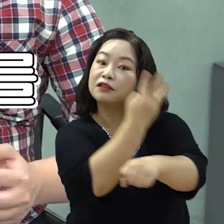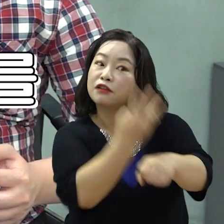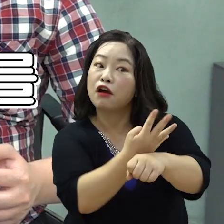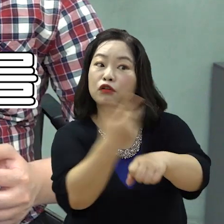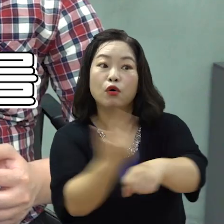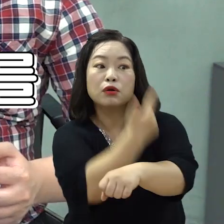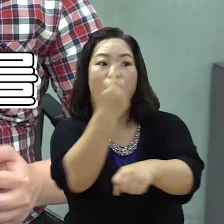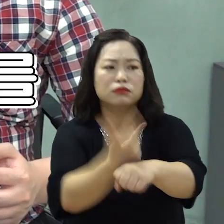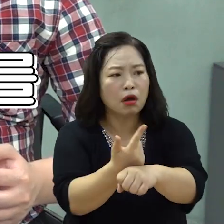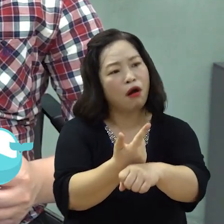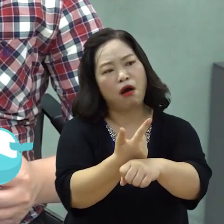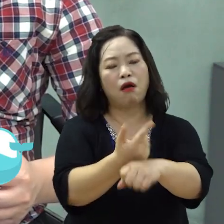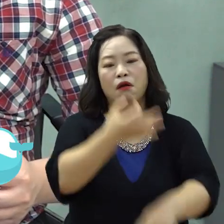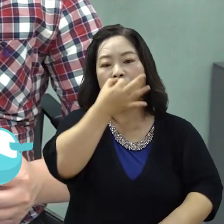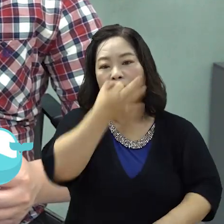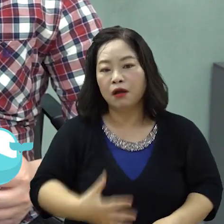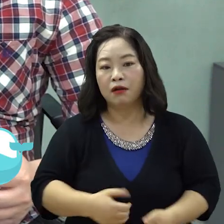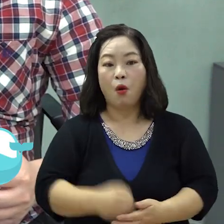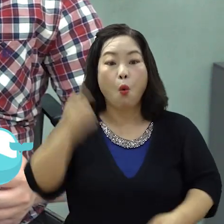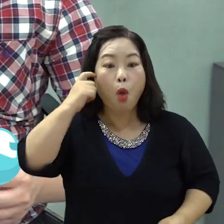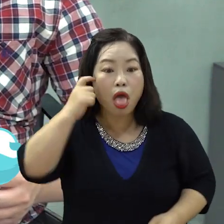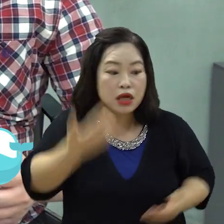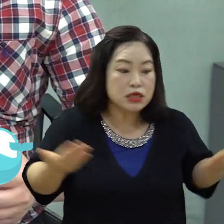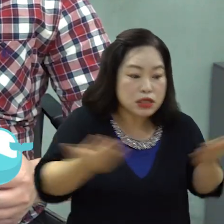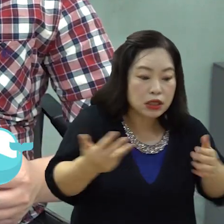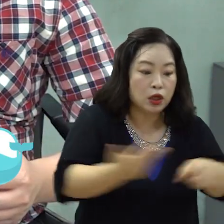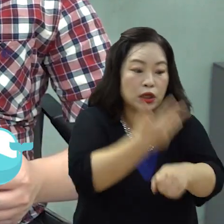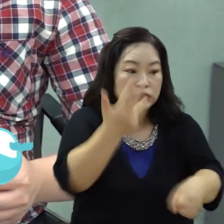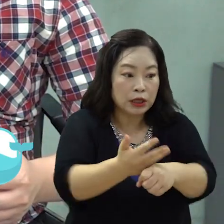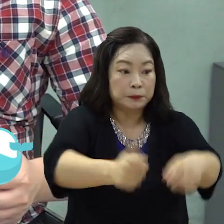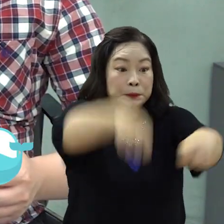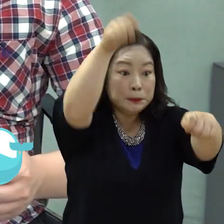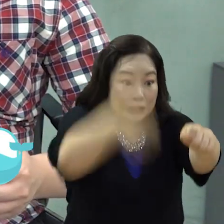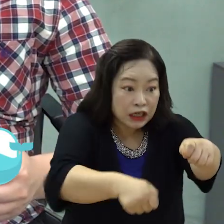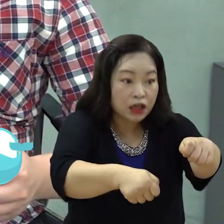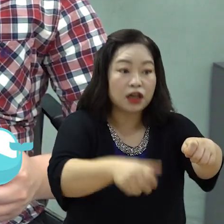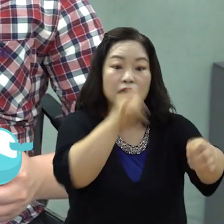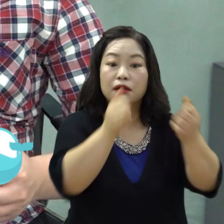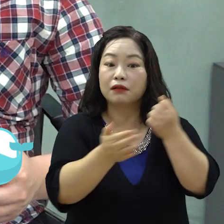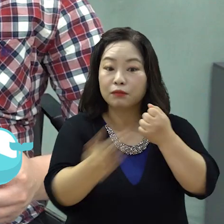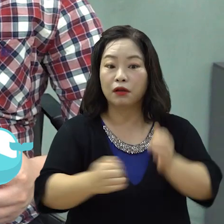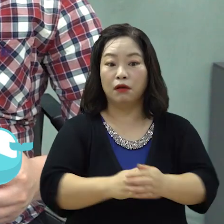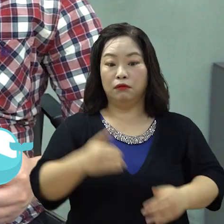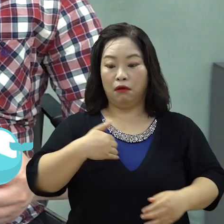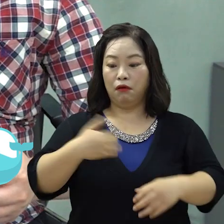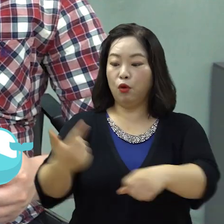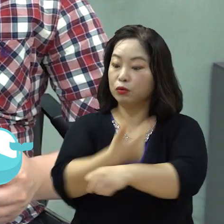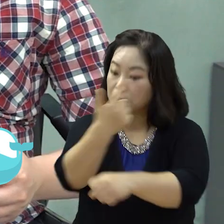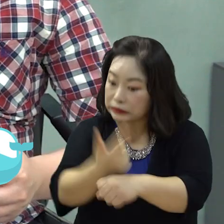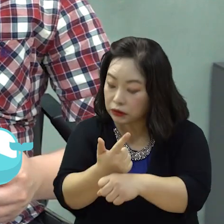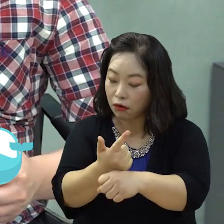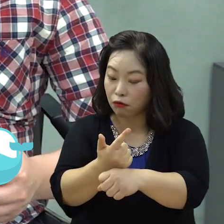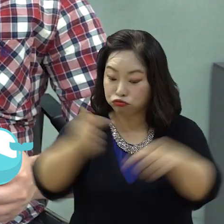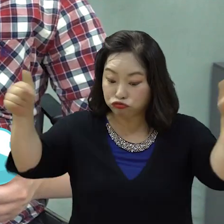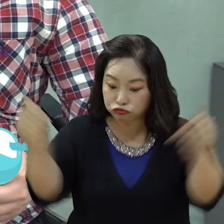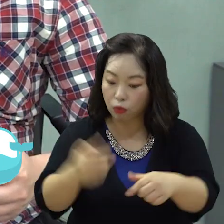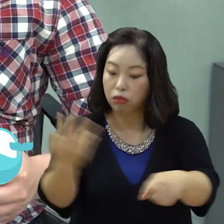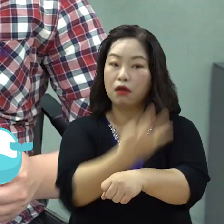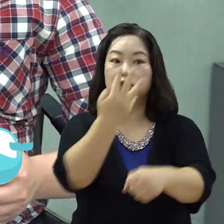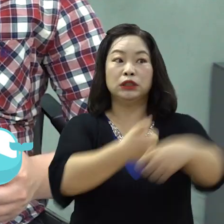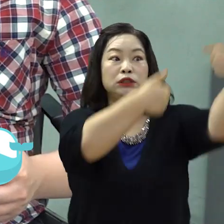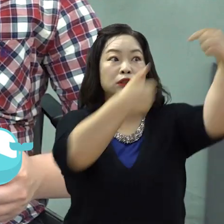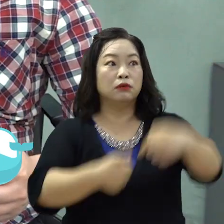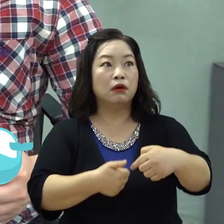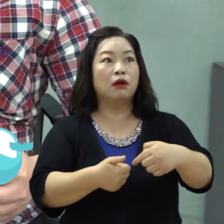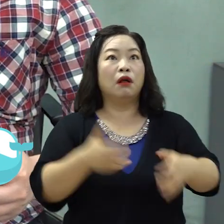4시간짜리나 6시간짜리 어려워요. 왜냐면 일은 8시간이 한다고 딱 루틴이 딱 잡혀있는 상황에서 6시간에 4시간 줄여서